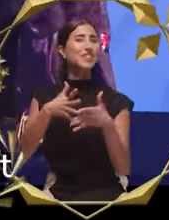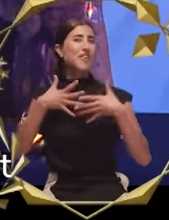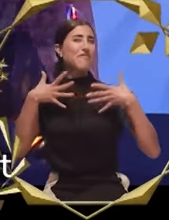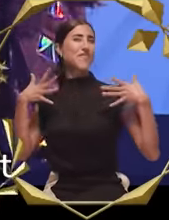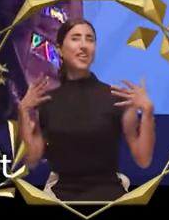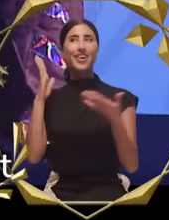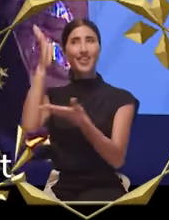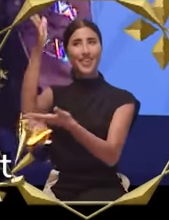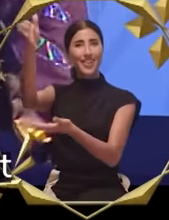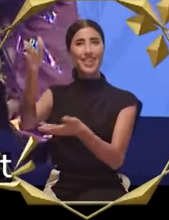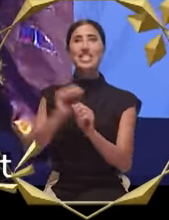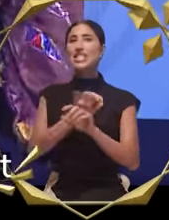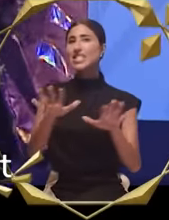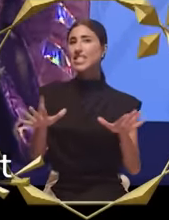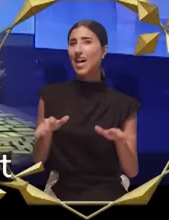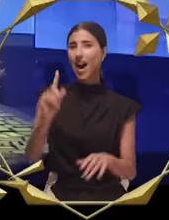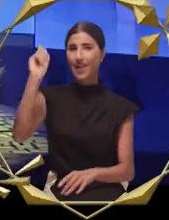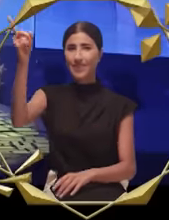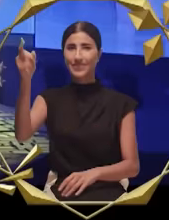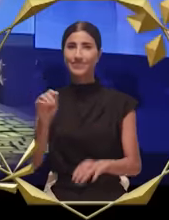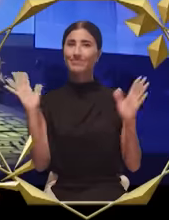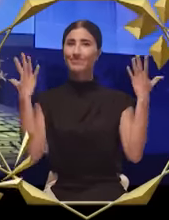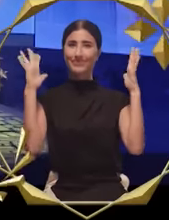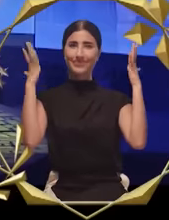خلق الأم يا رب الموال